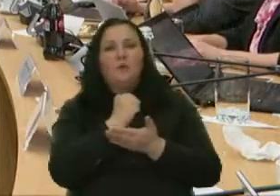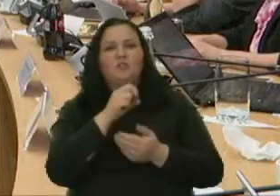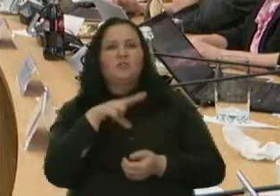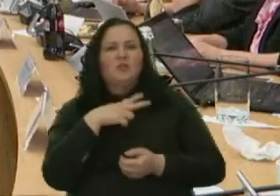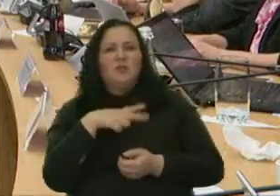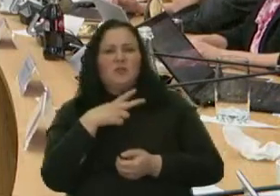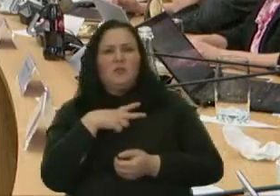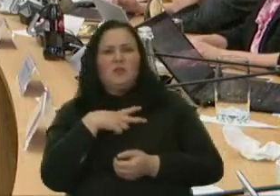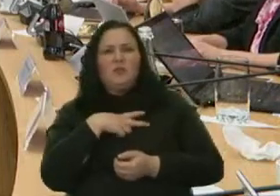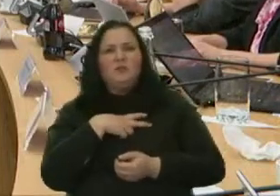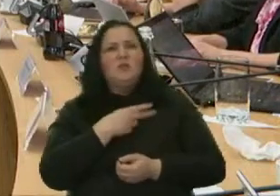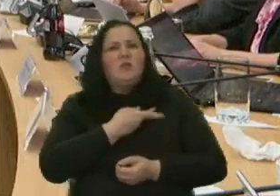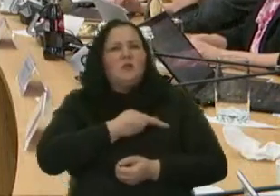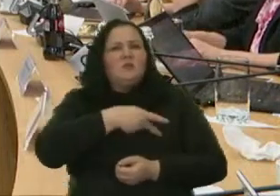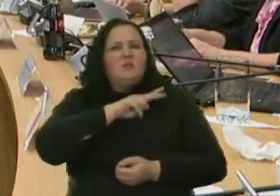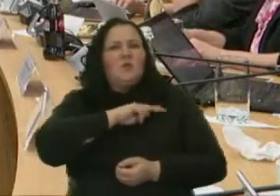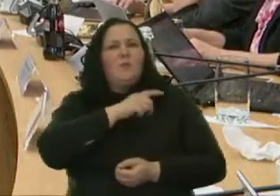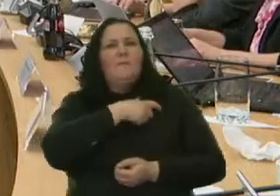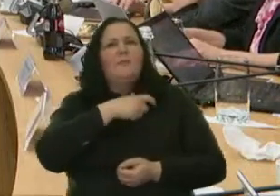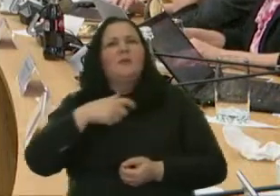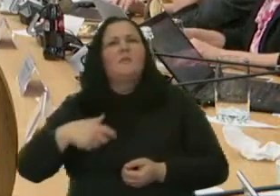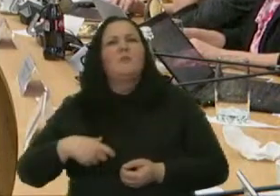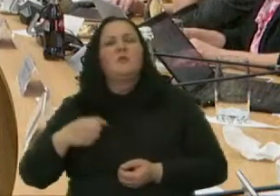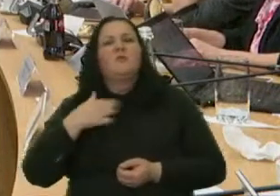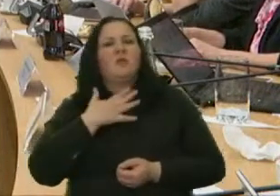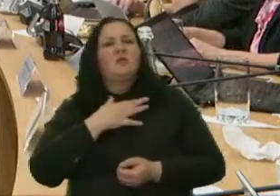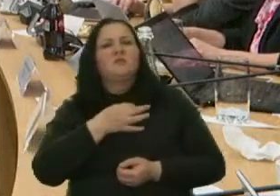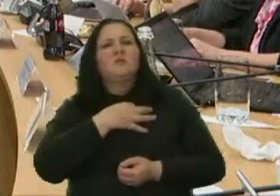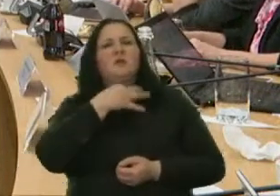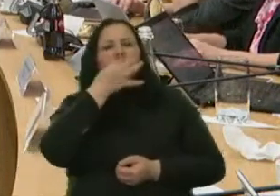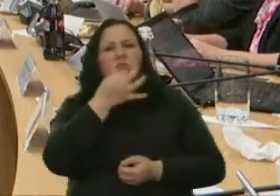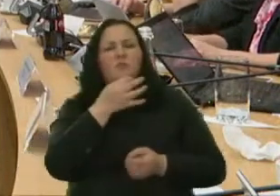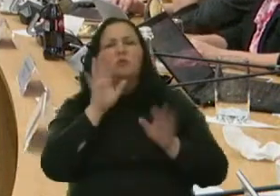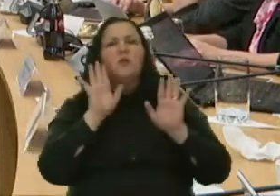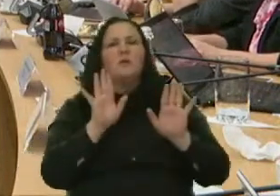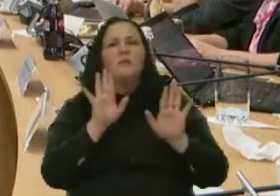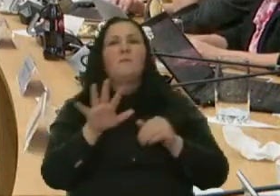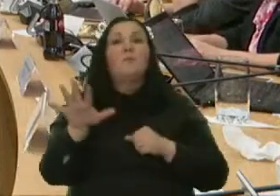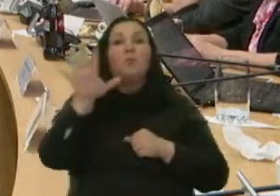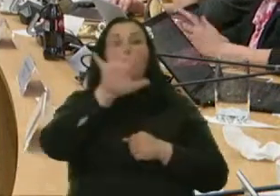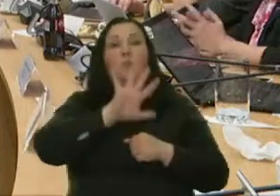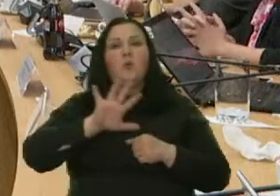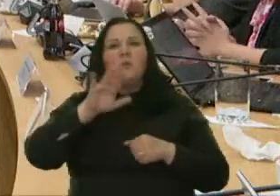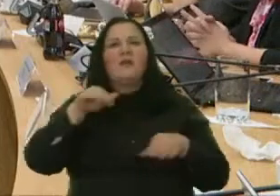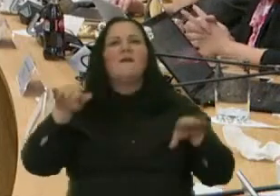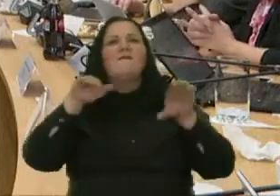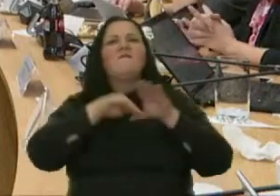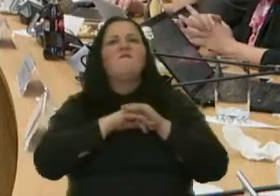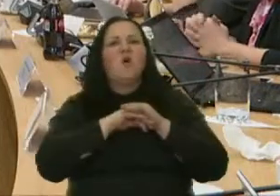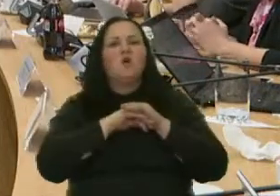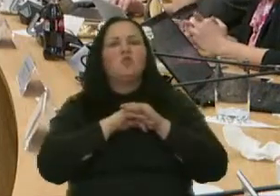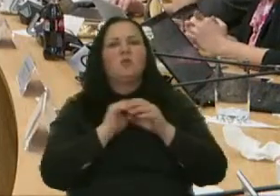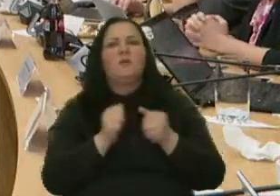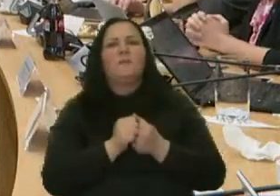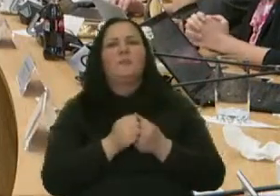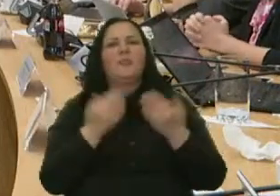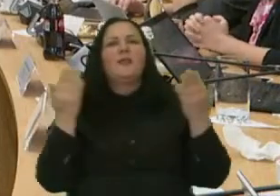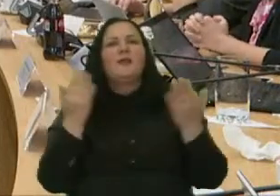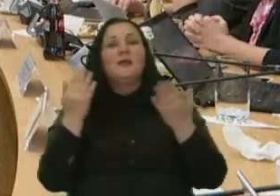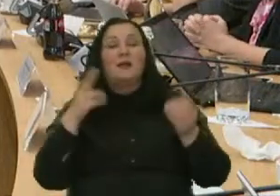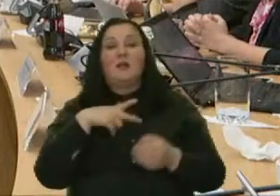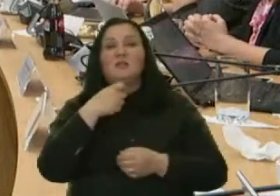atributul primarului eu vreau să mă exprim în acest fel public votul Care